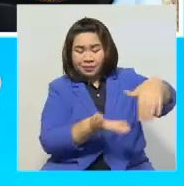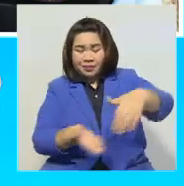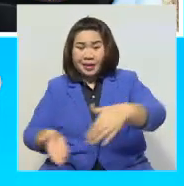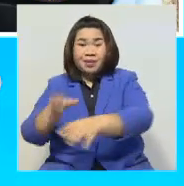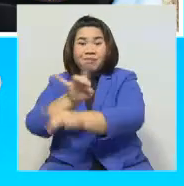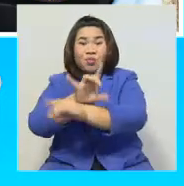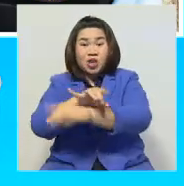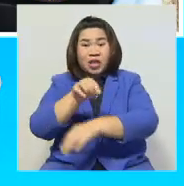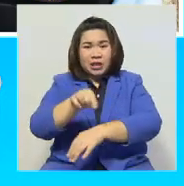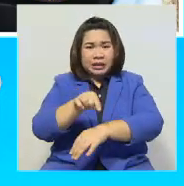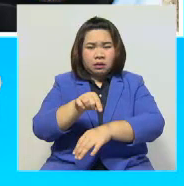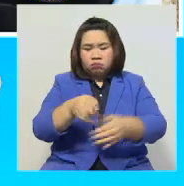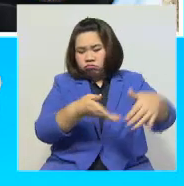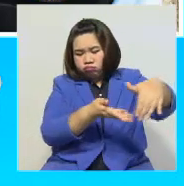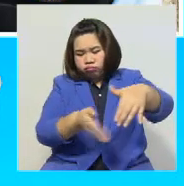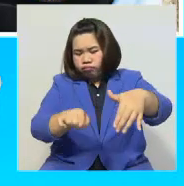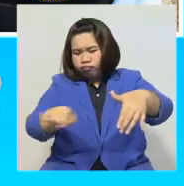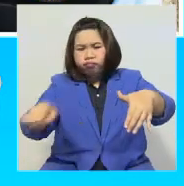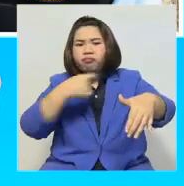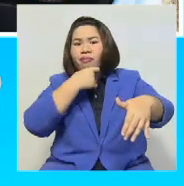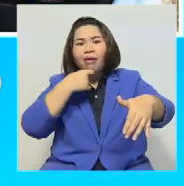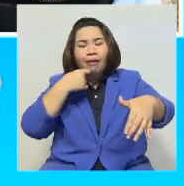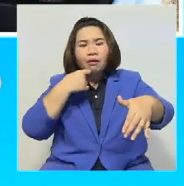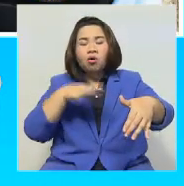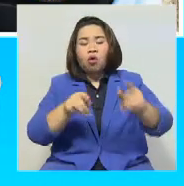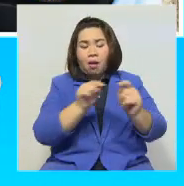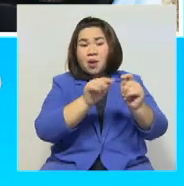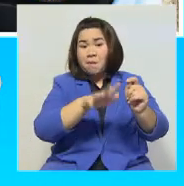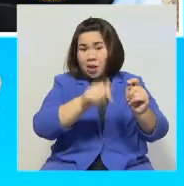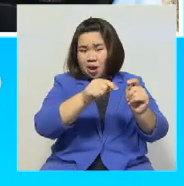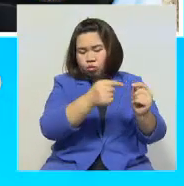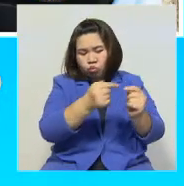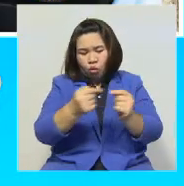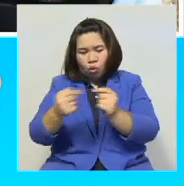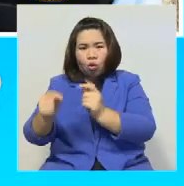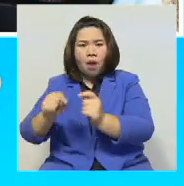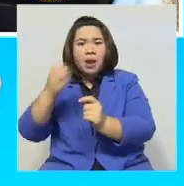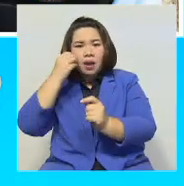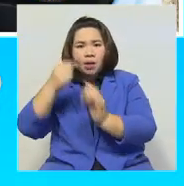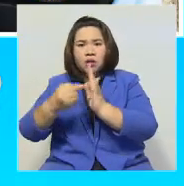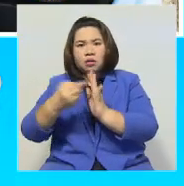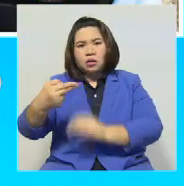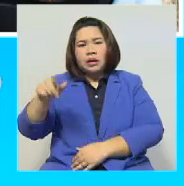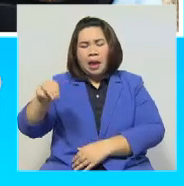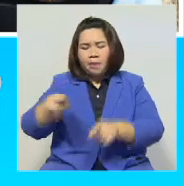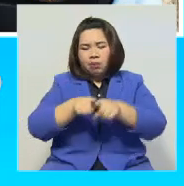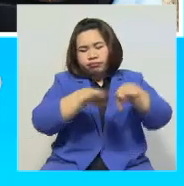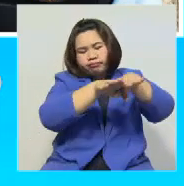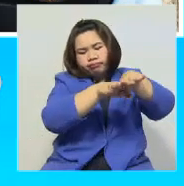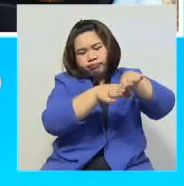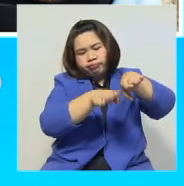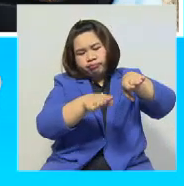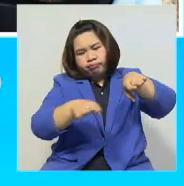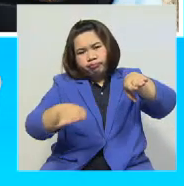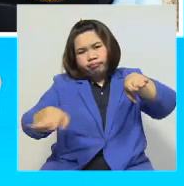ตะบูนเนี่ยน้ำแห้งเลยนะครับเพราะฉะนั้นน้ำที่ไหลจากอำเภอเมืองมาสู่บ้านแหลมนี่ก็คือความลาดเอียงความลาดเอียงมันค่อ